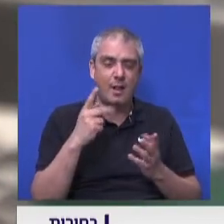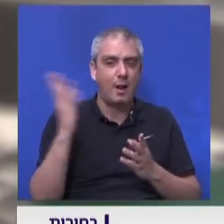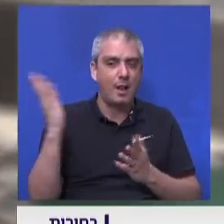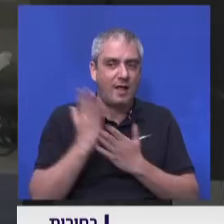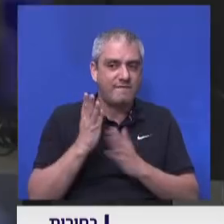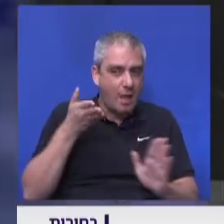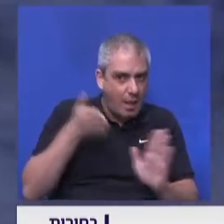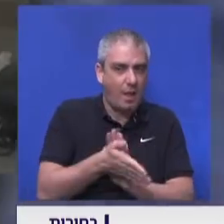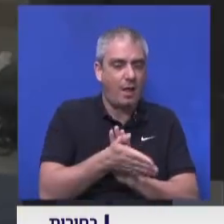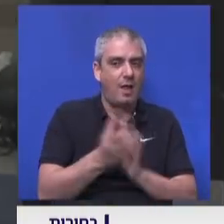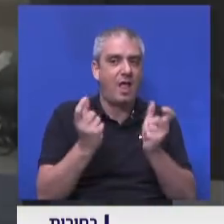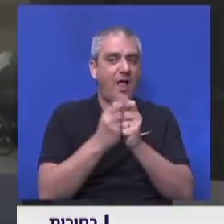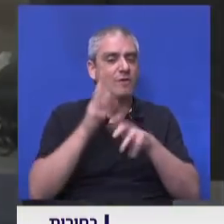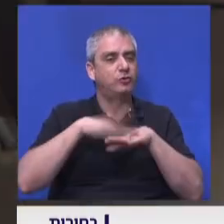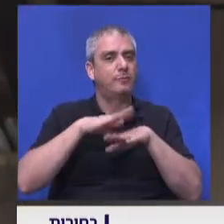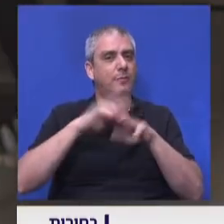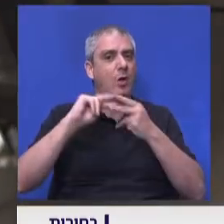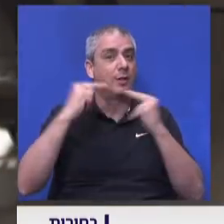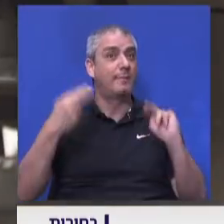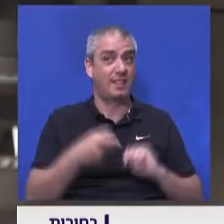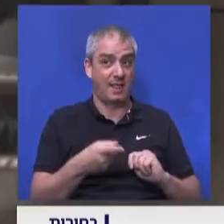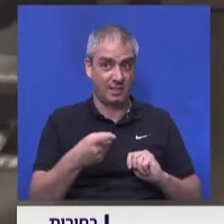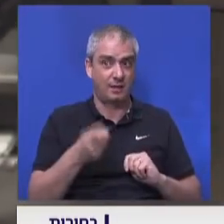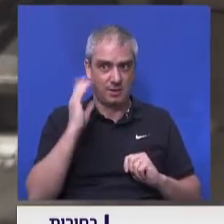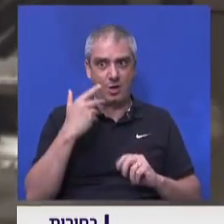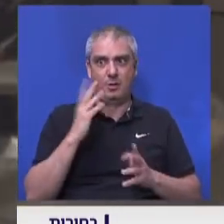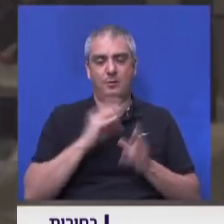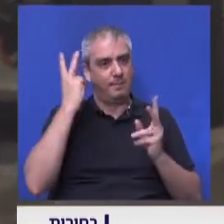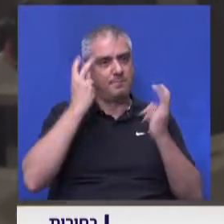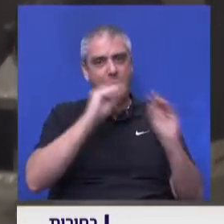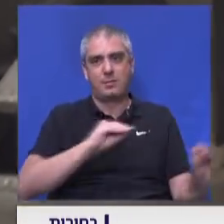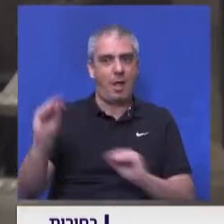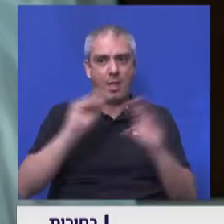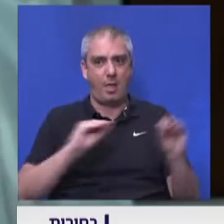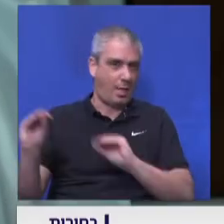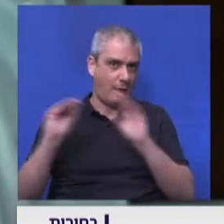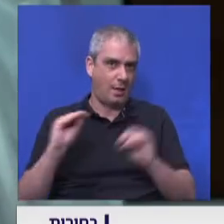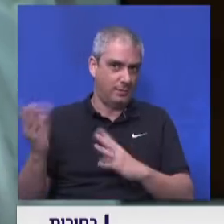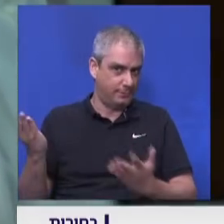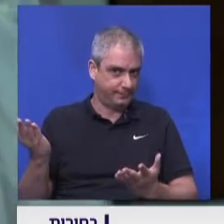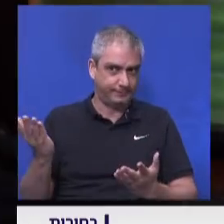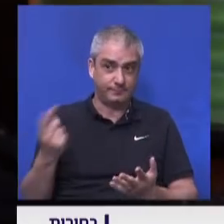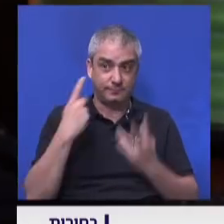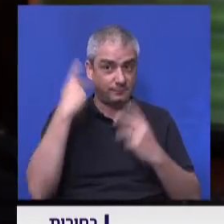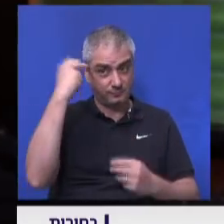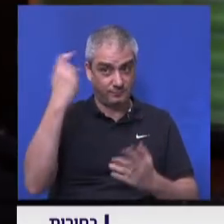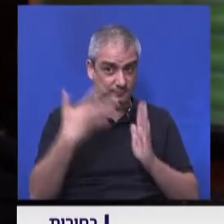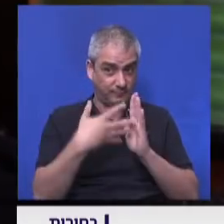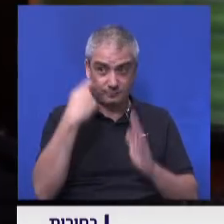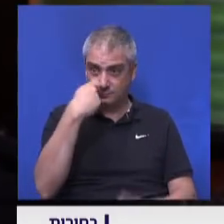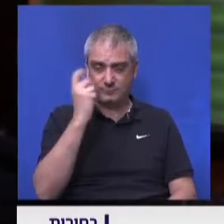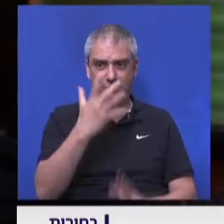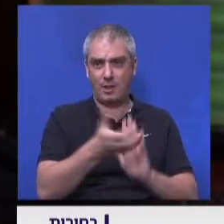חברות שמתמחות ב-DNA עלולה להוביל לשם, ולזליגת מידע. תיאורטית, בבדיקת מטוש אפשר לקחת DNA, דרך